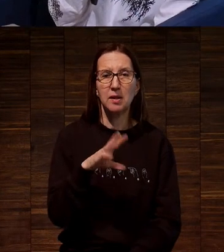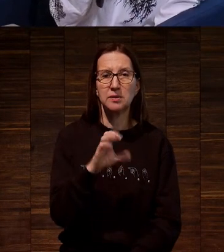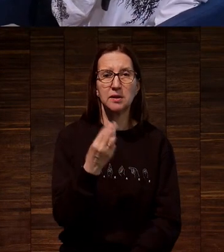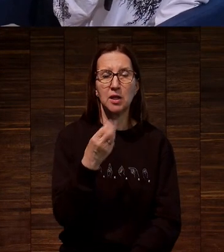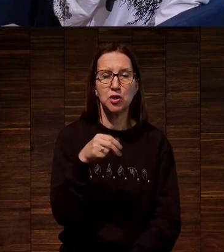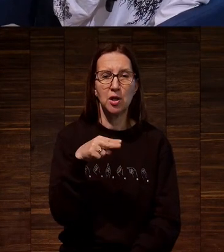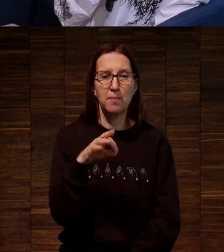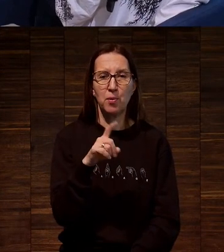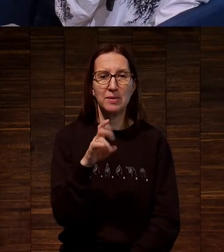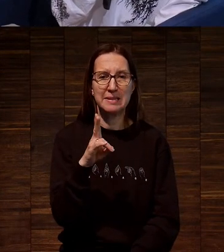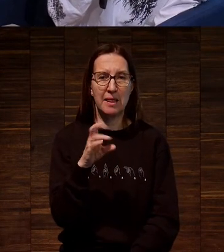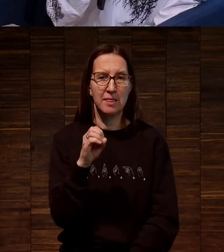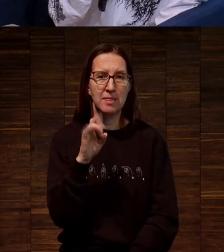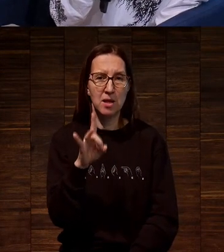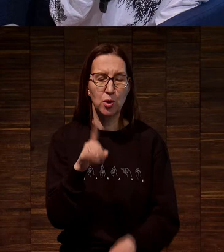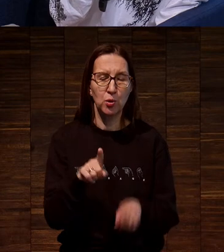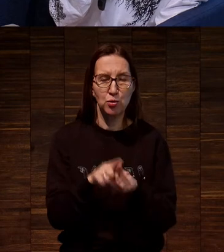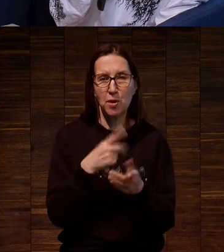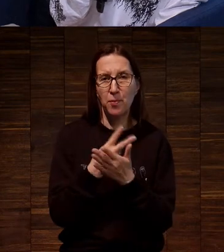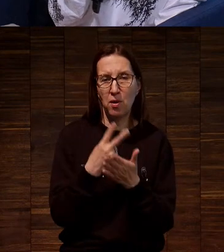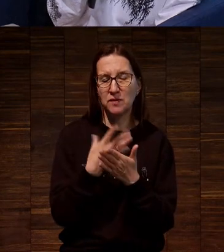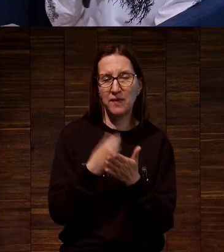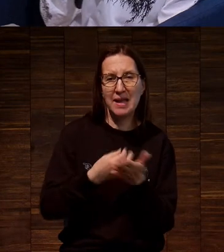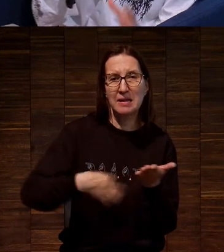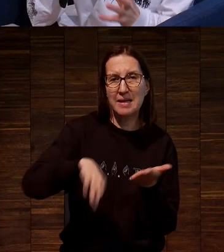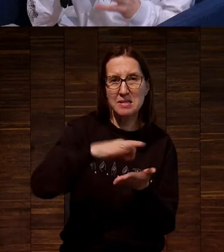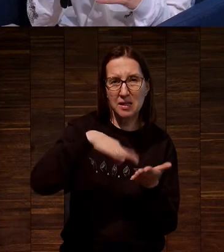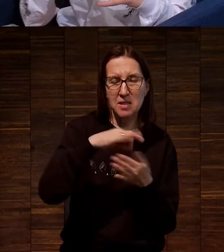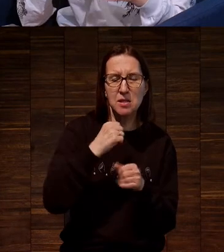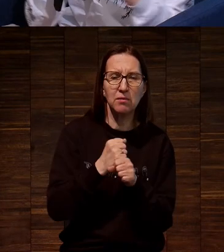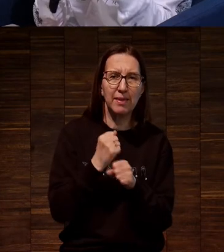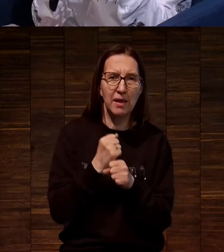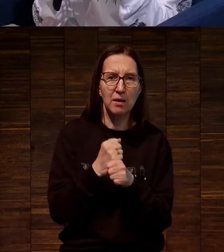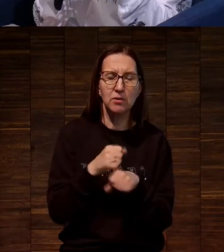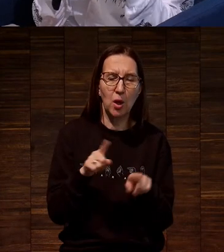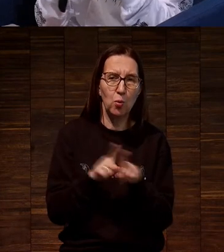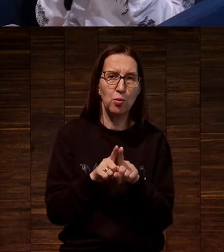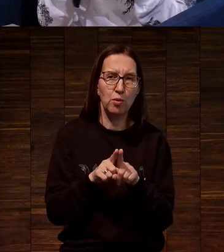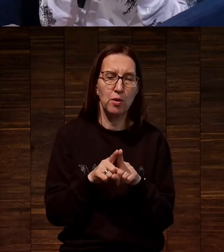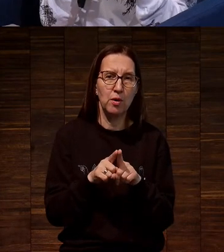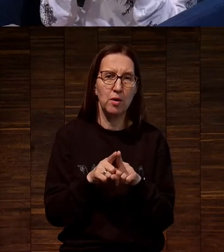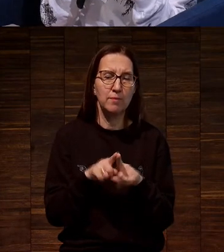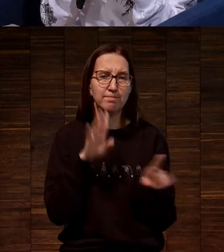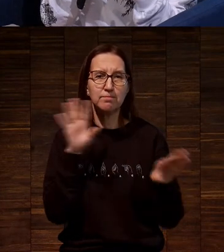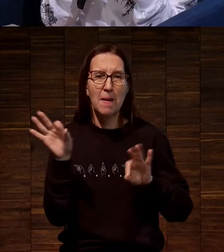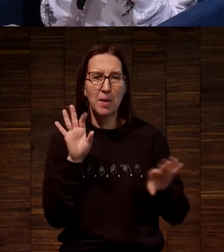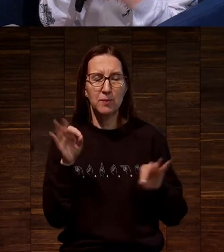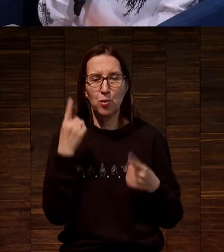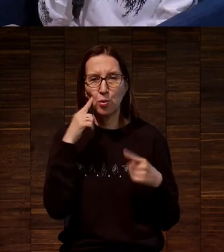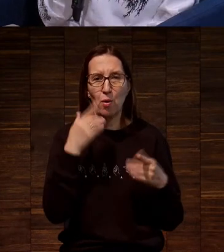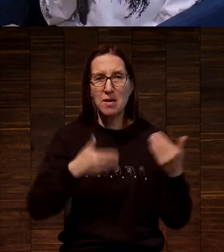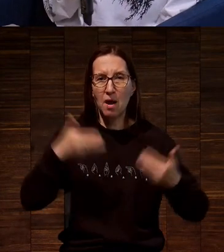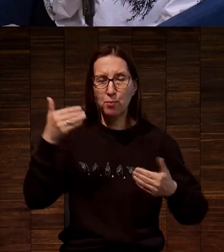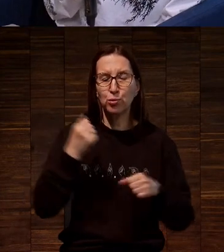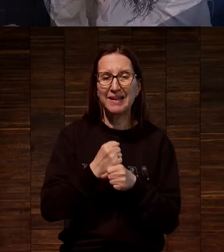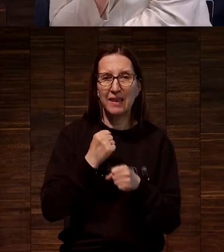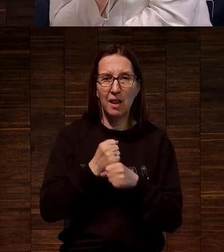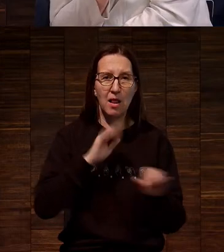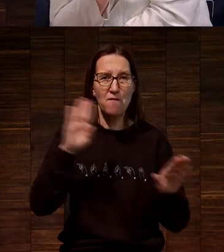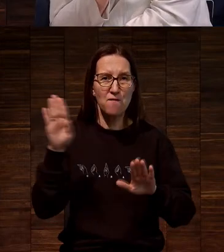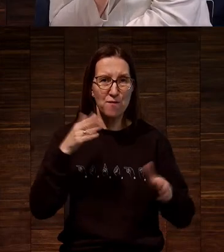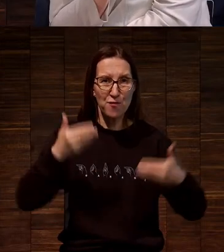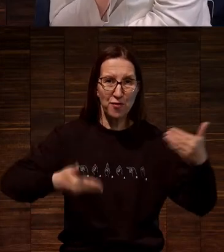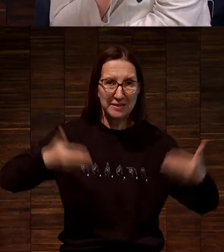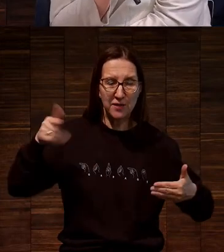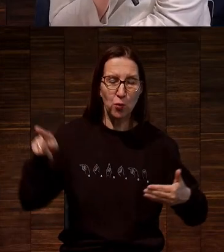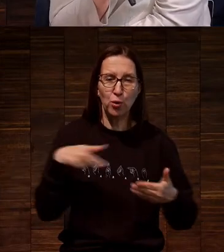участвовал, показывал свои эскизы, но он даже сделал какую-то небольшую общую подборку работ. Он сделал выставку, в которой